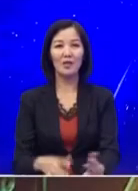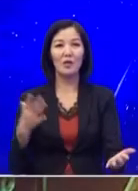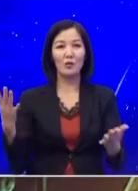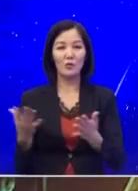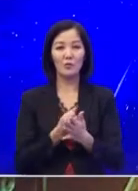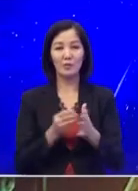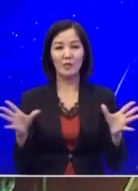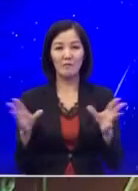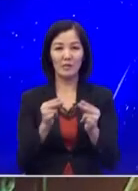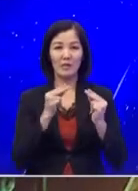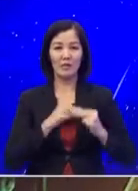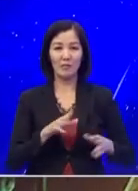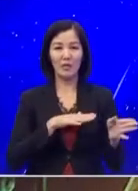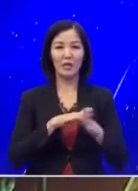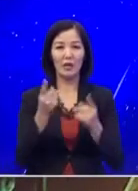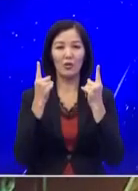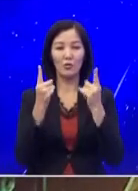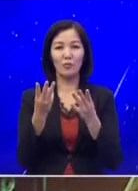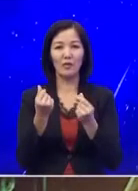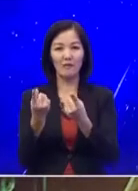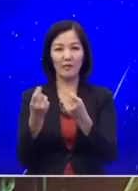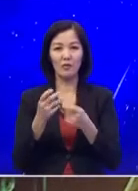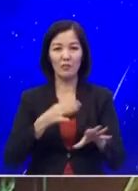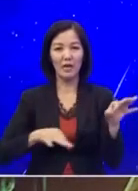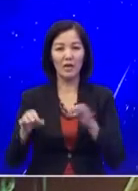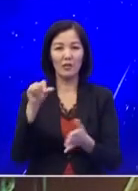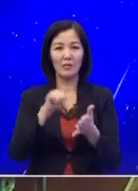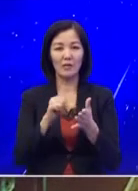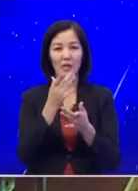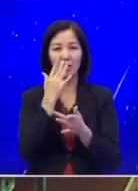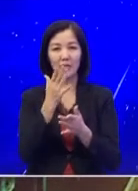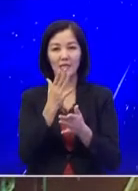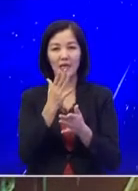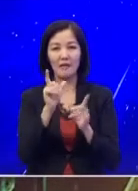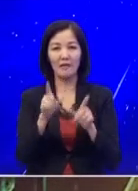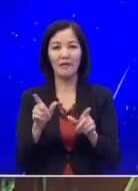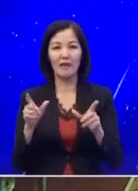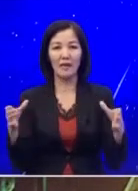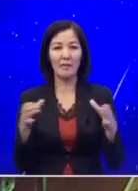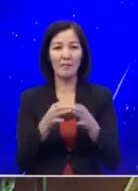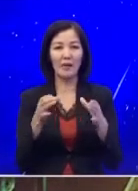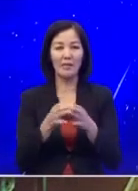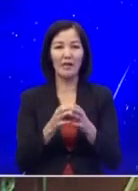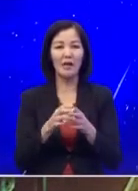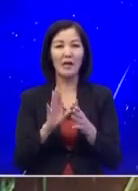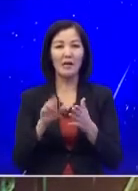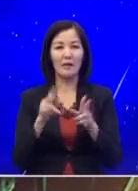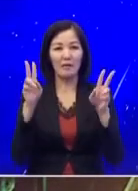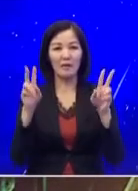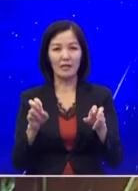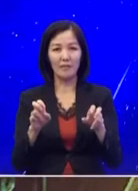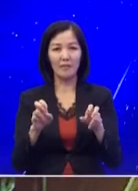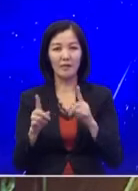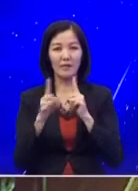Успешное сотрудничество, реализация крупных инвестиционных проектов с участием иностранного капитала стала приоритетной темой на прошедшем